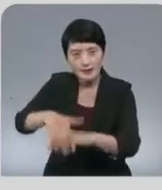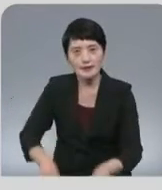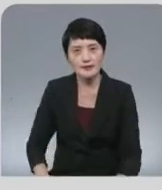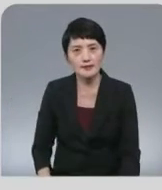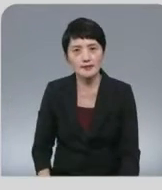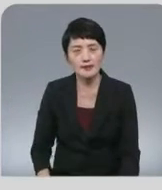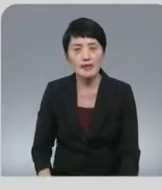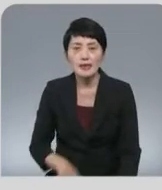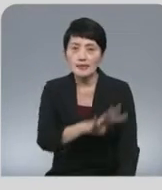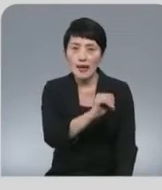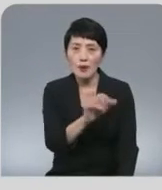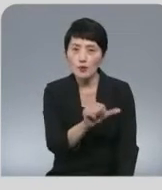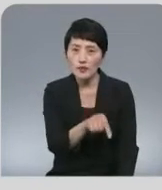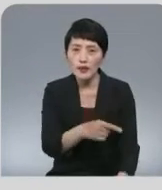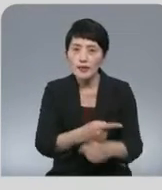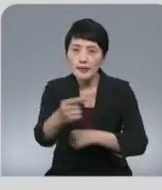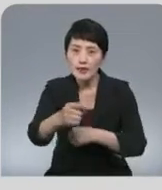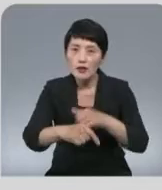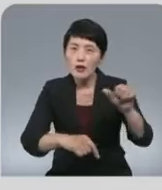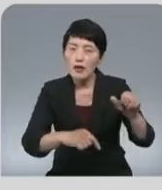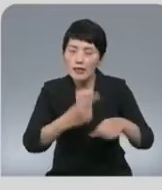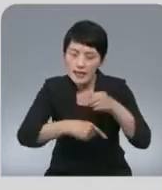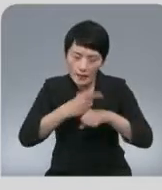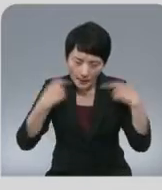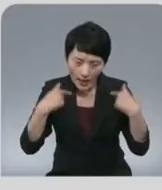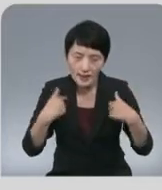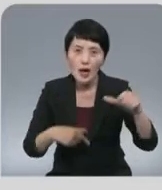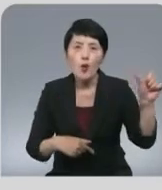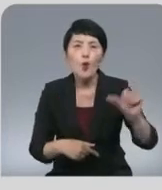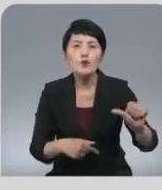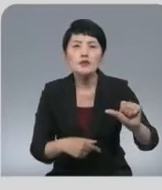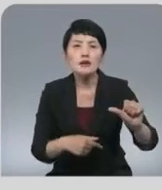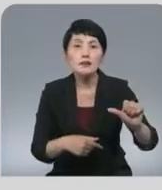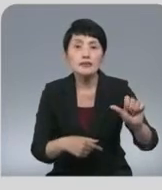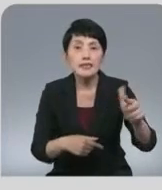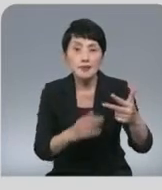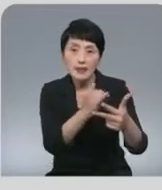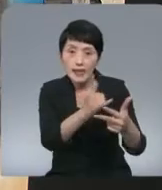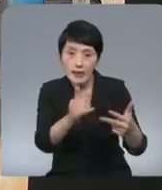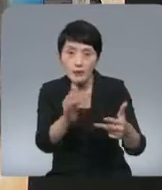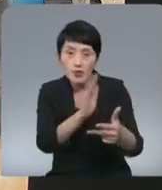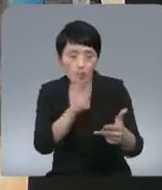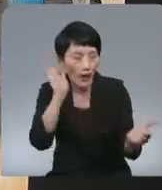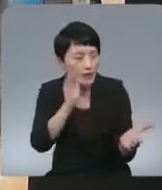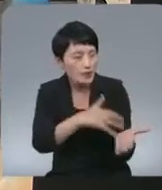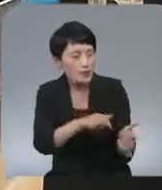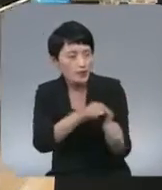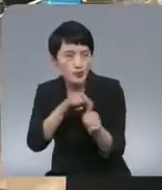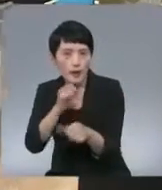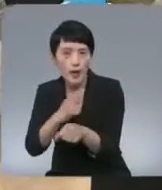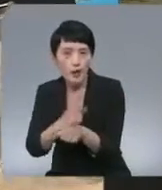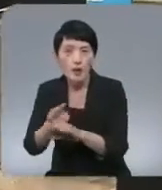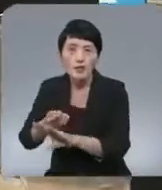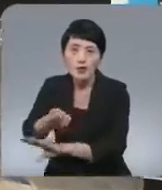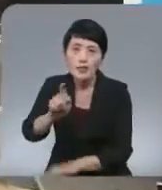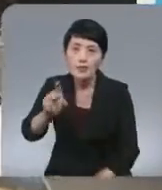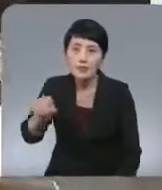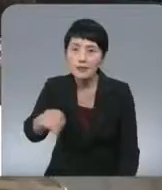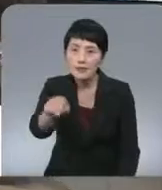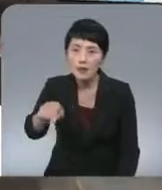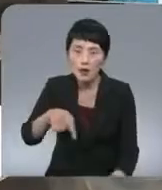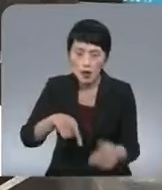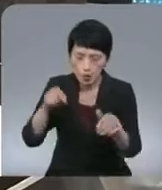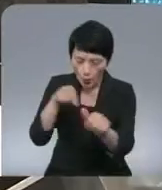skf onyx об этом сообщила 19 июля министр образования вице-премьера по социальным